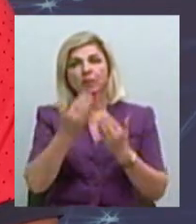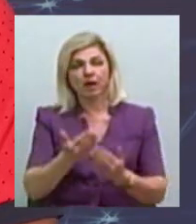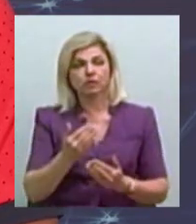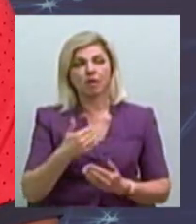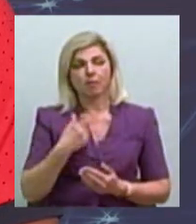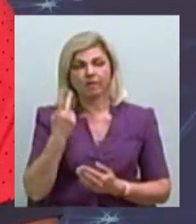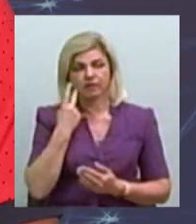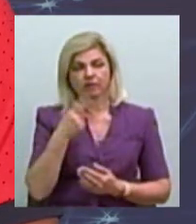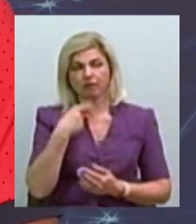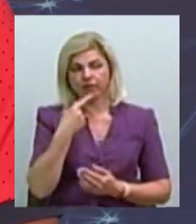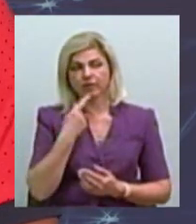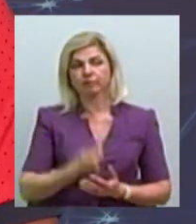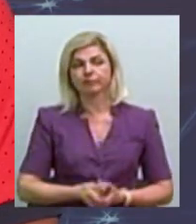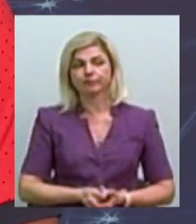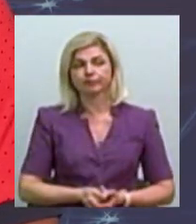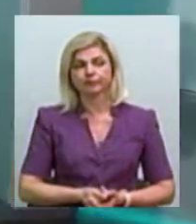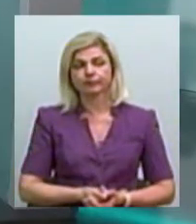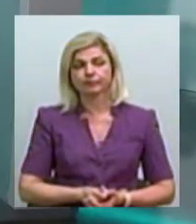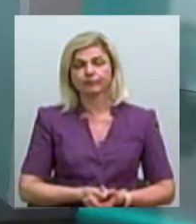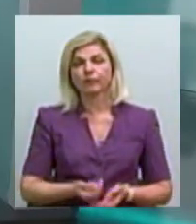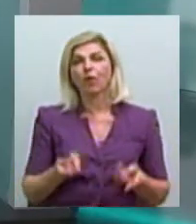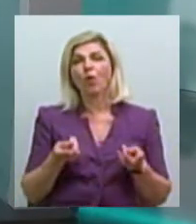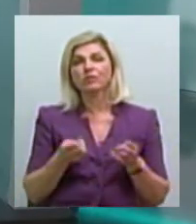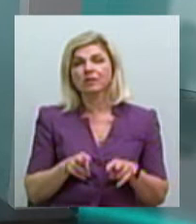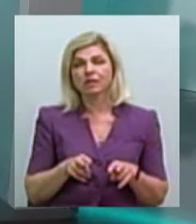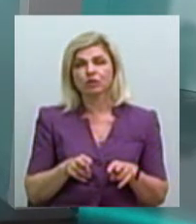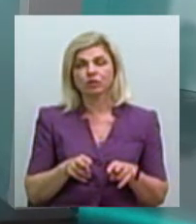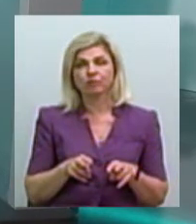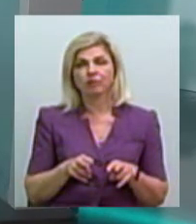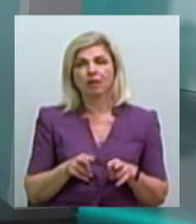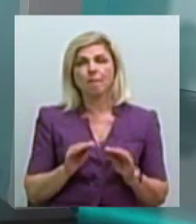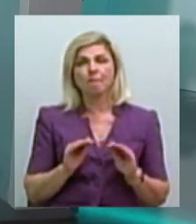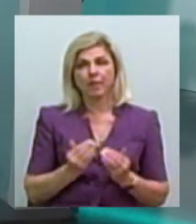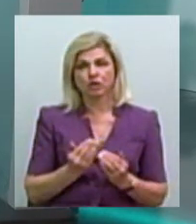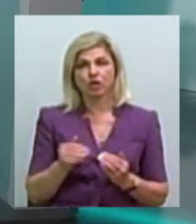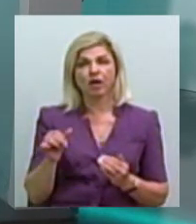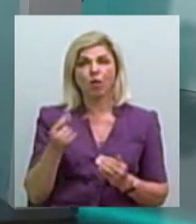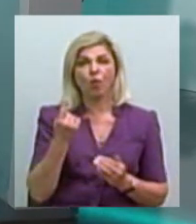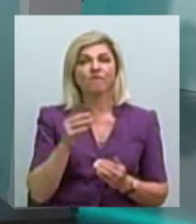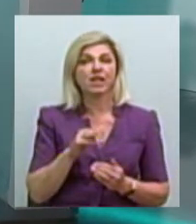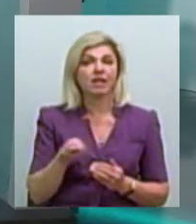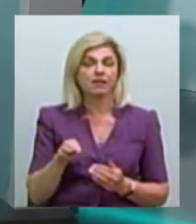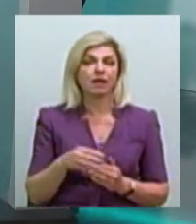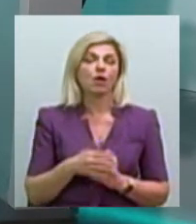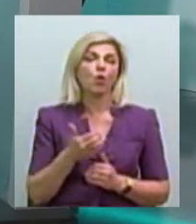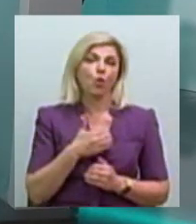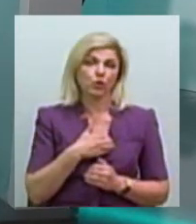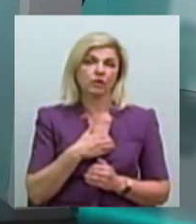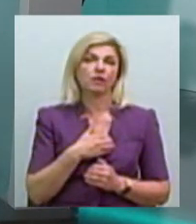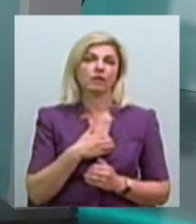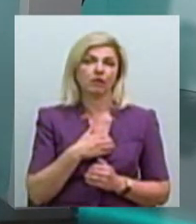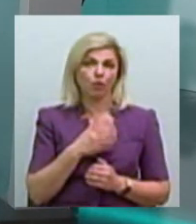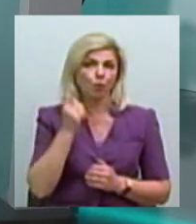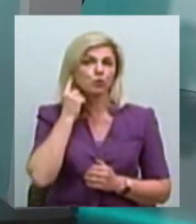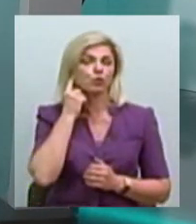Мы всегда говорим. Друзі, у нас залишилось менше хвилини, але хотілося б ще